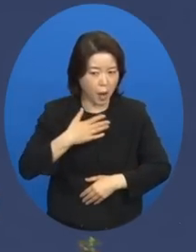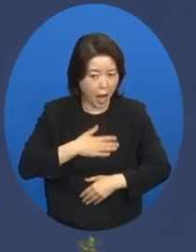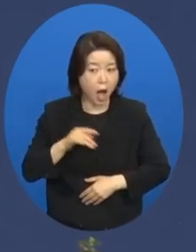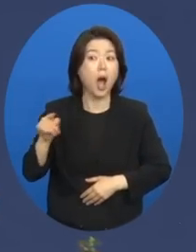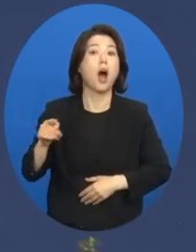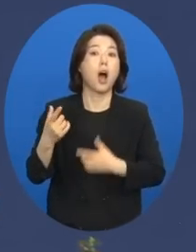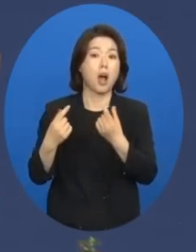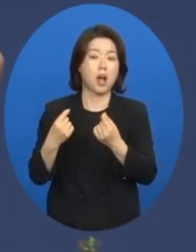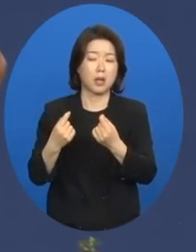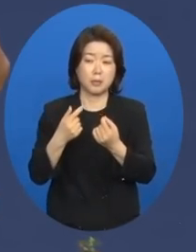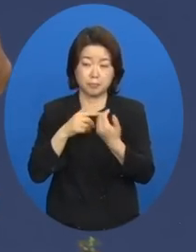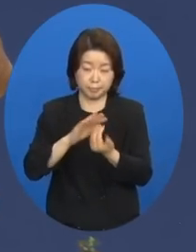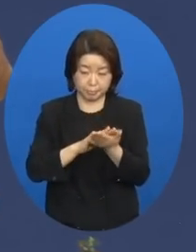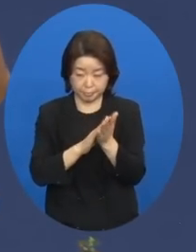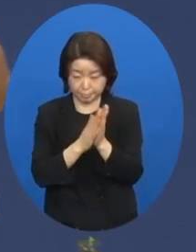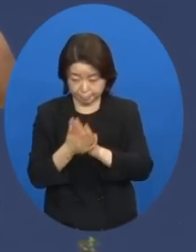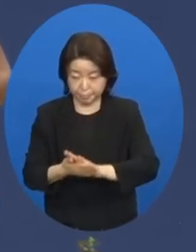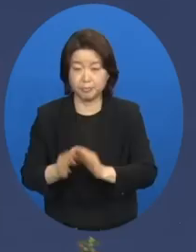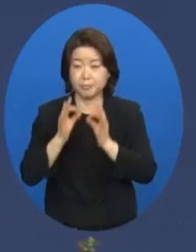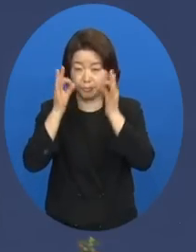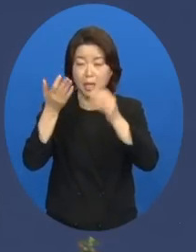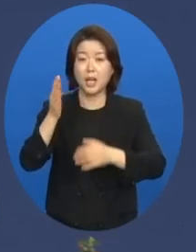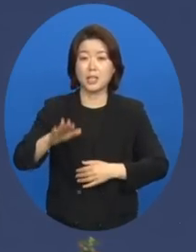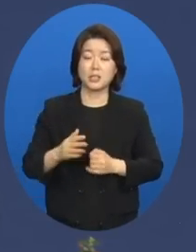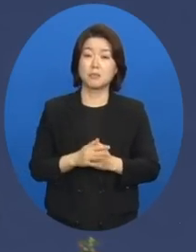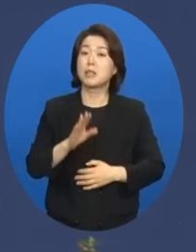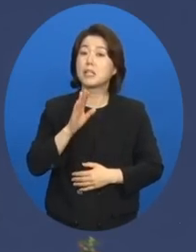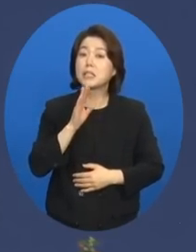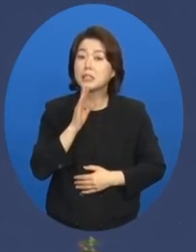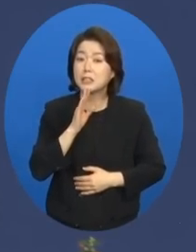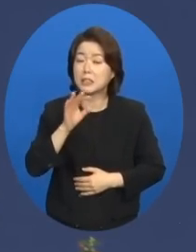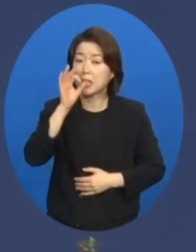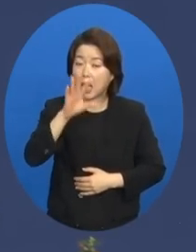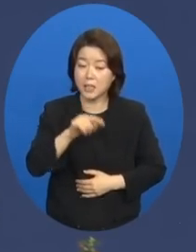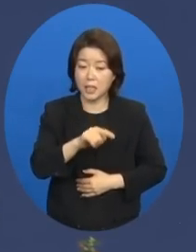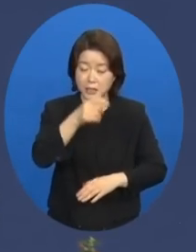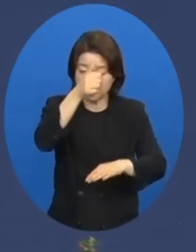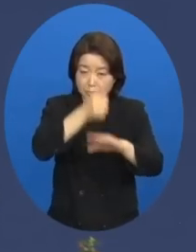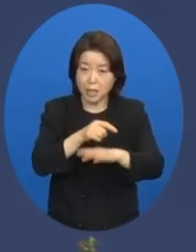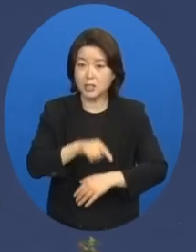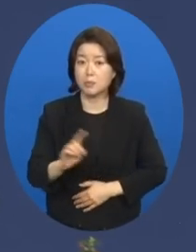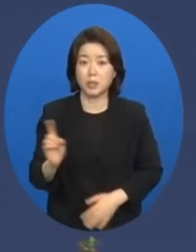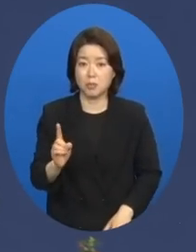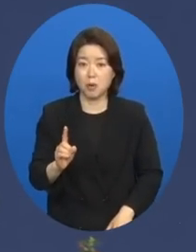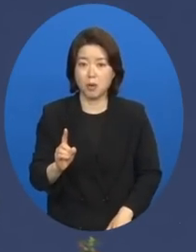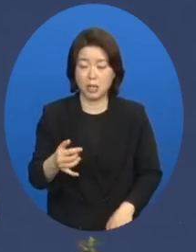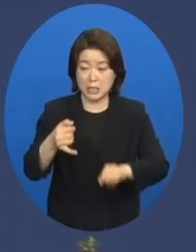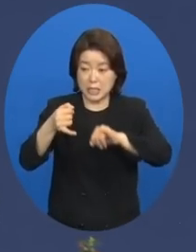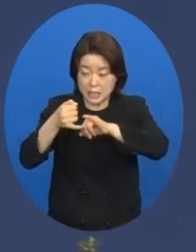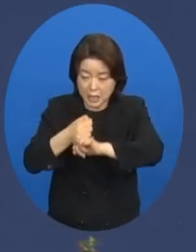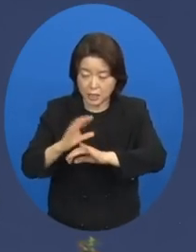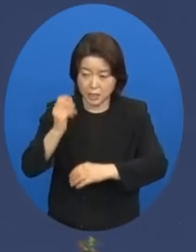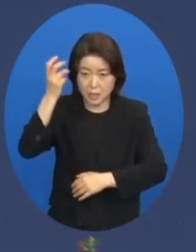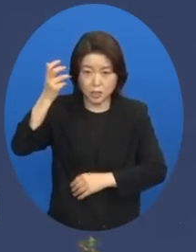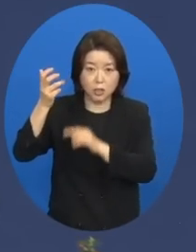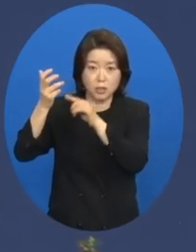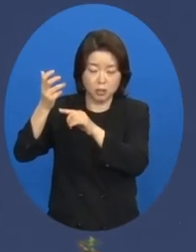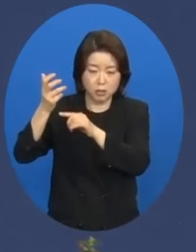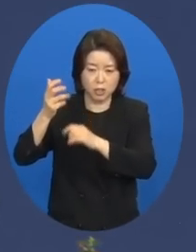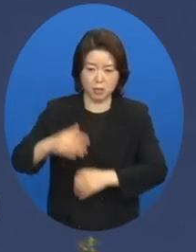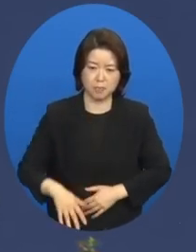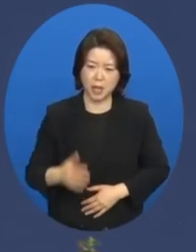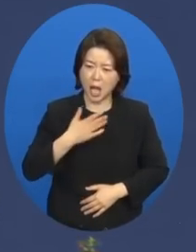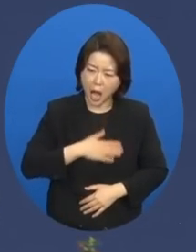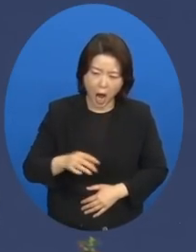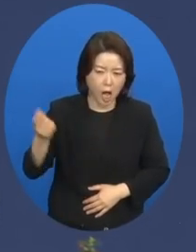그렇게 체화시키려고 애를 썼지만 실제가 되지 않던 그 마지막 꼭지가 바로 뭐냐면 약속하신 성령이 그 알고